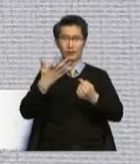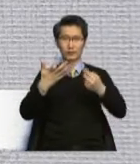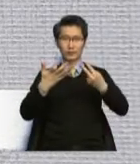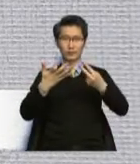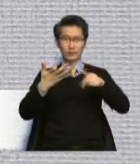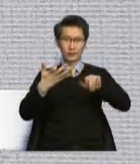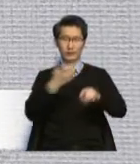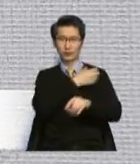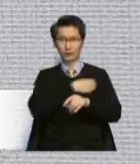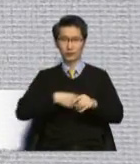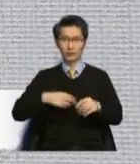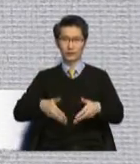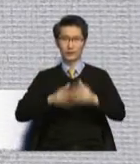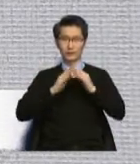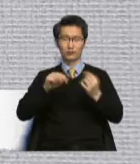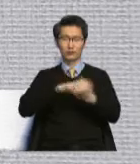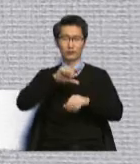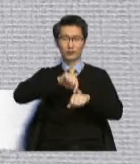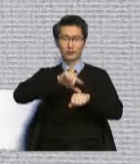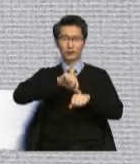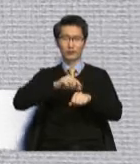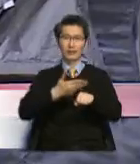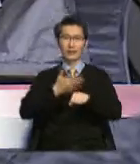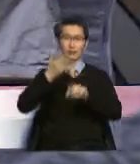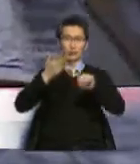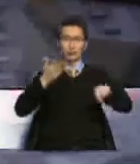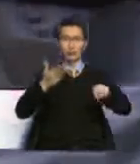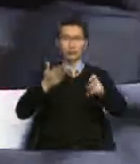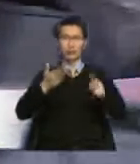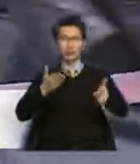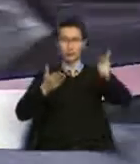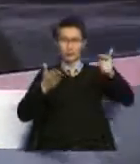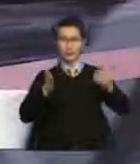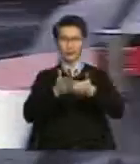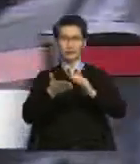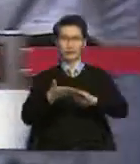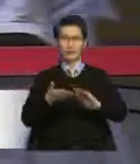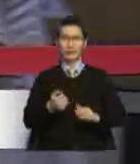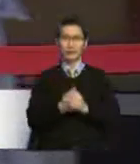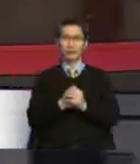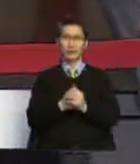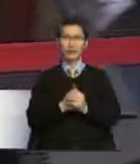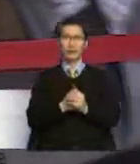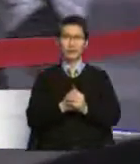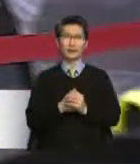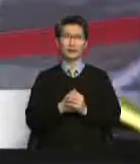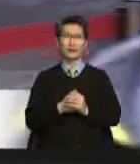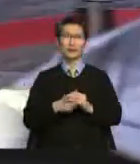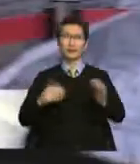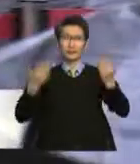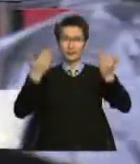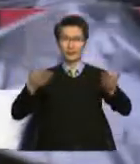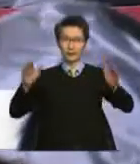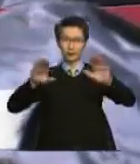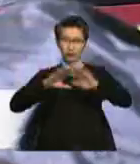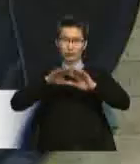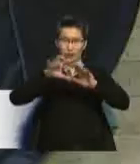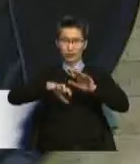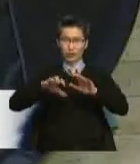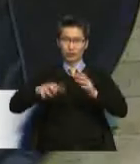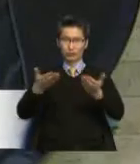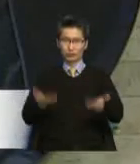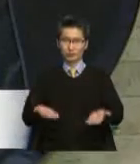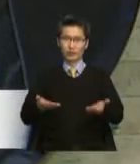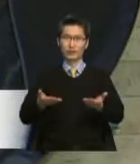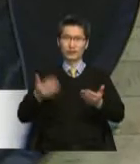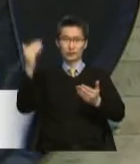주민센터에 설치되고 운영시간은 오전 9시부터 오후 6시까지 입니다 밤시간 운영하는 야간 쉼터는 구청 역